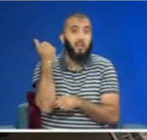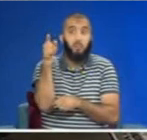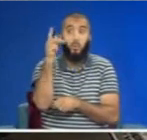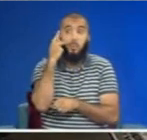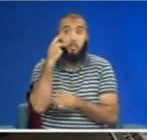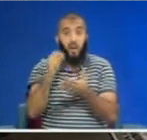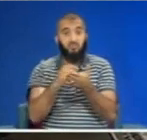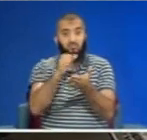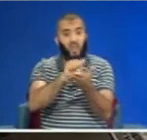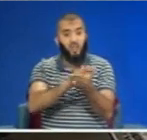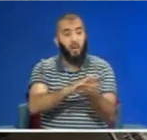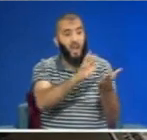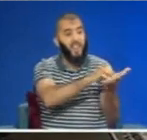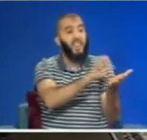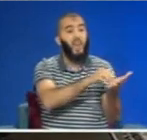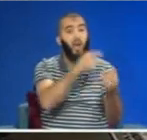واضح.